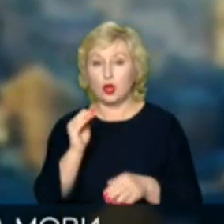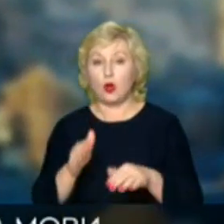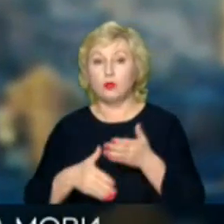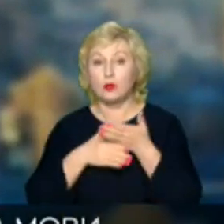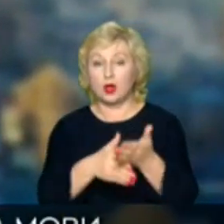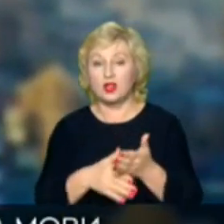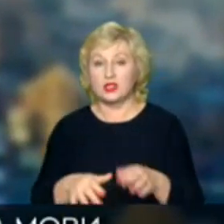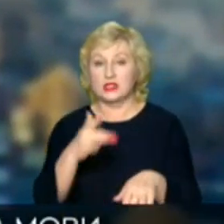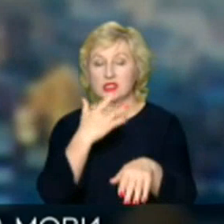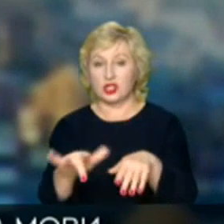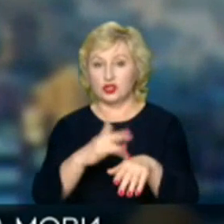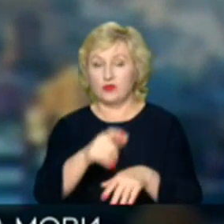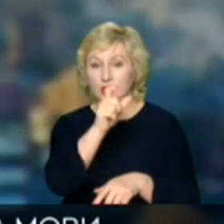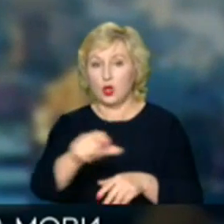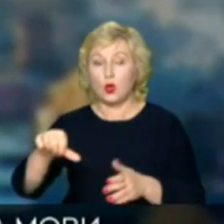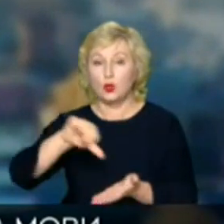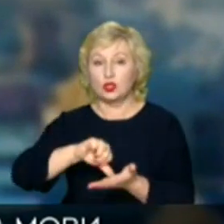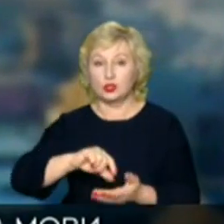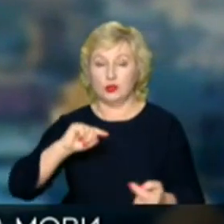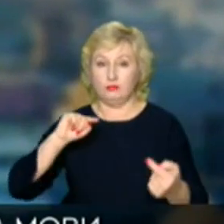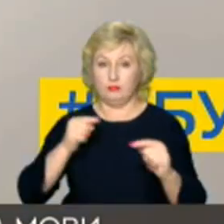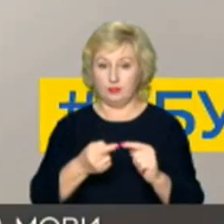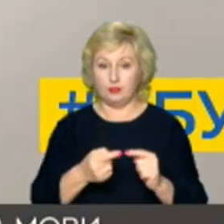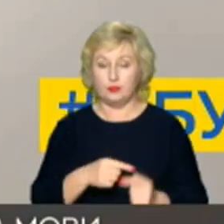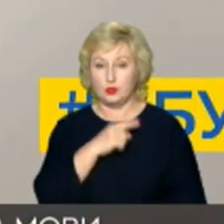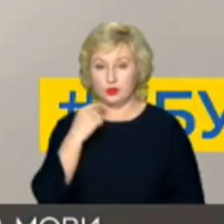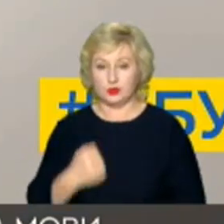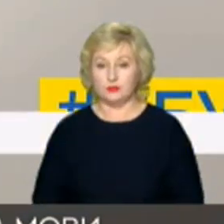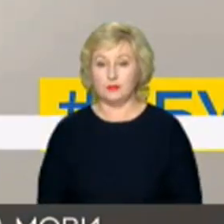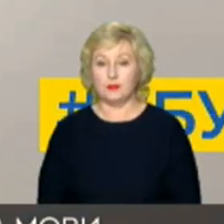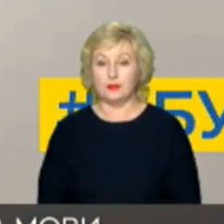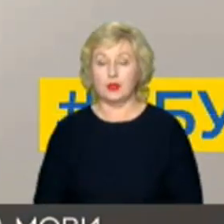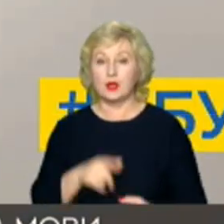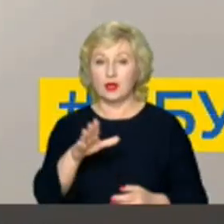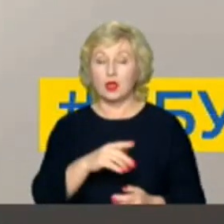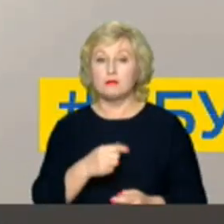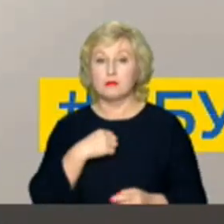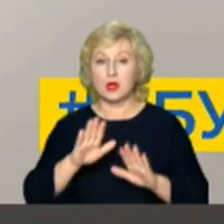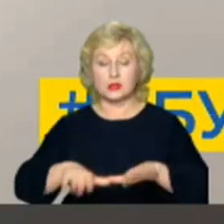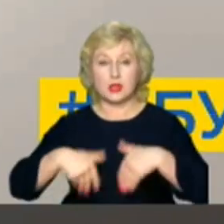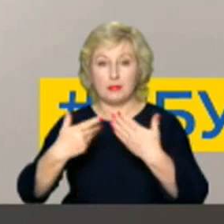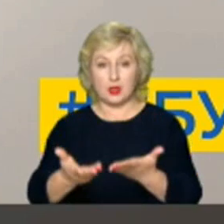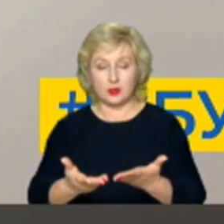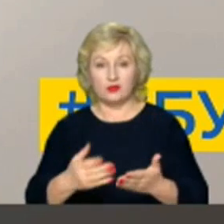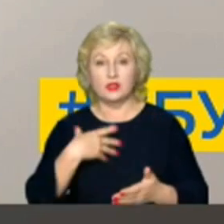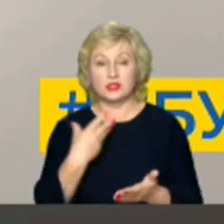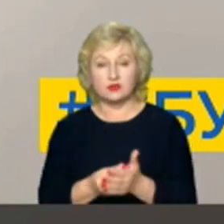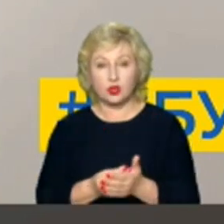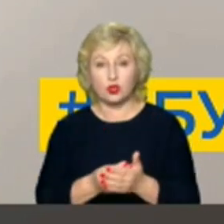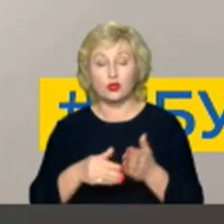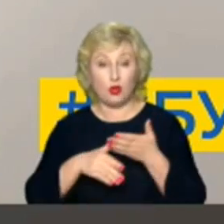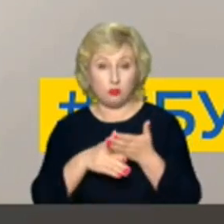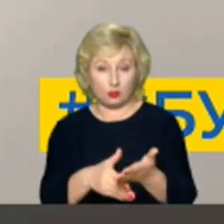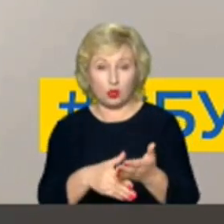фізично знищувати учасників руху спротиву. Він ініціативно запропонував свою допомогу РФ, після